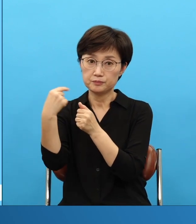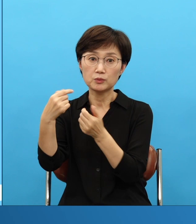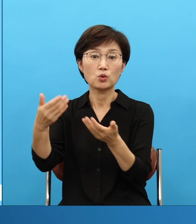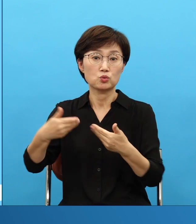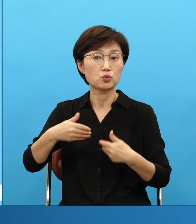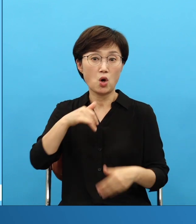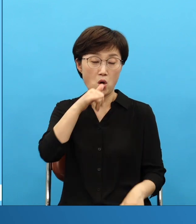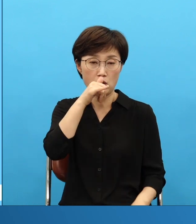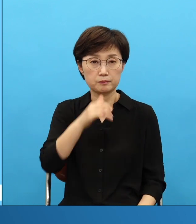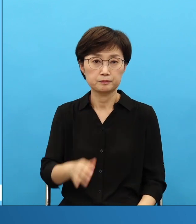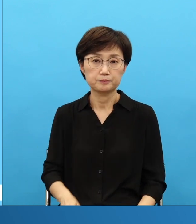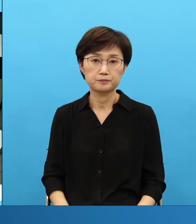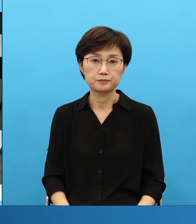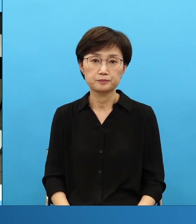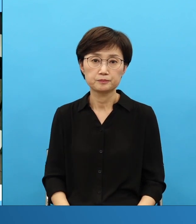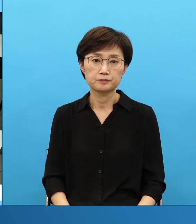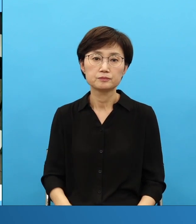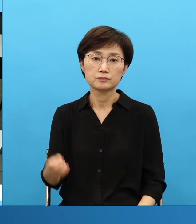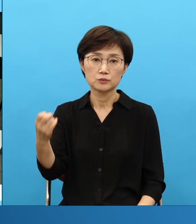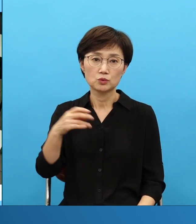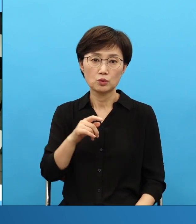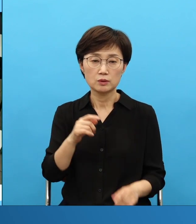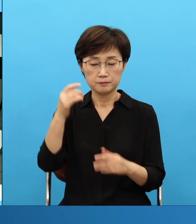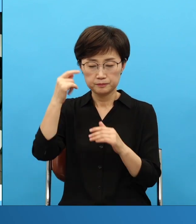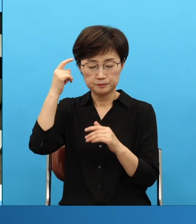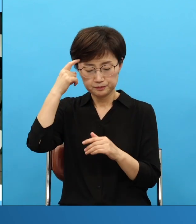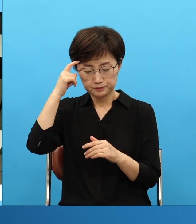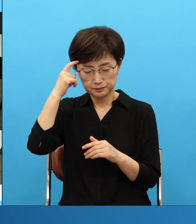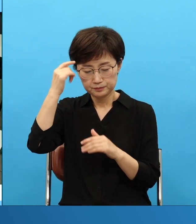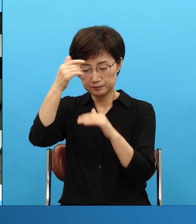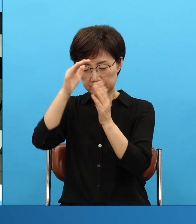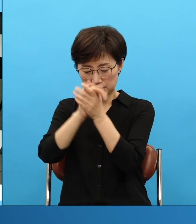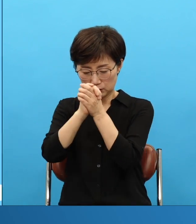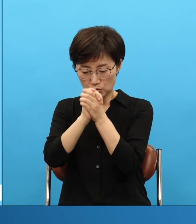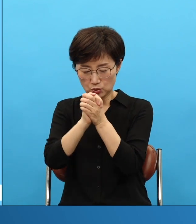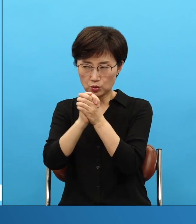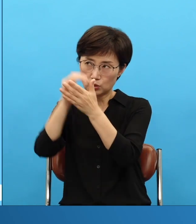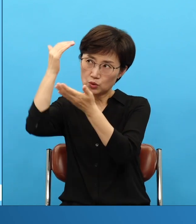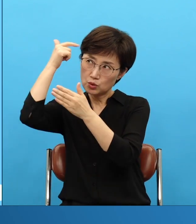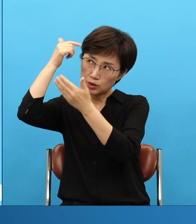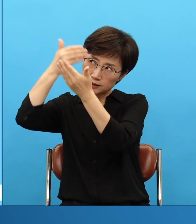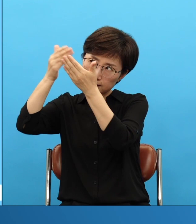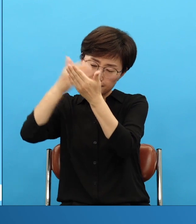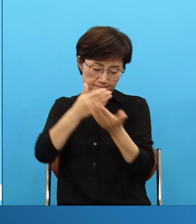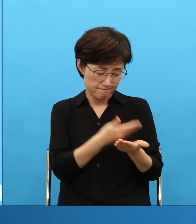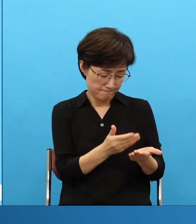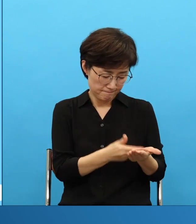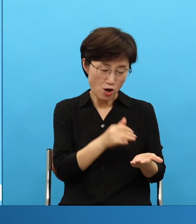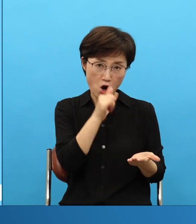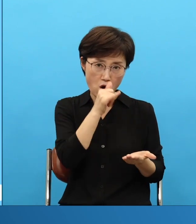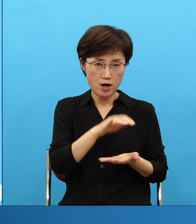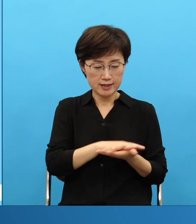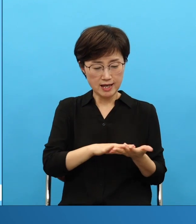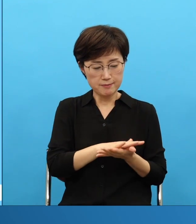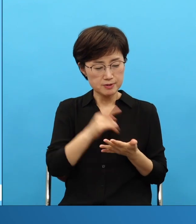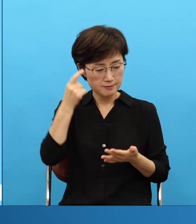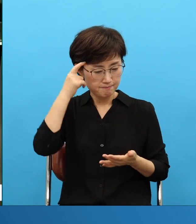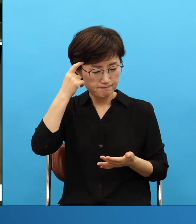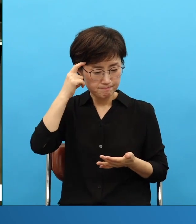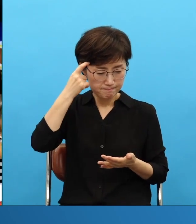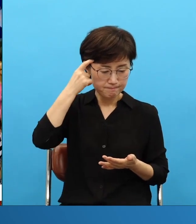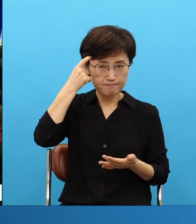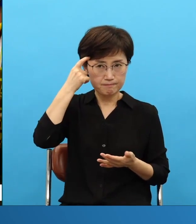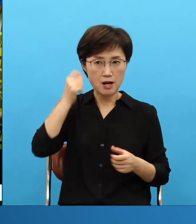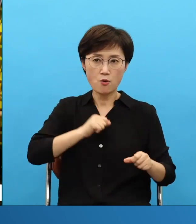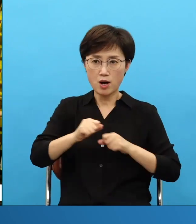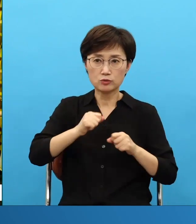랩런트들에게 전달하고 있어. 그리고 묵상한 내용을 그림으로 그리거나 게임을 하면서 생각하는 활동을 해.